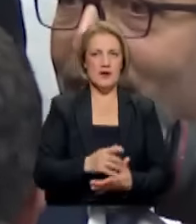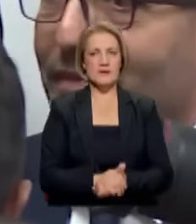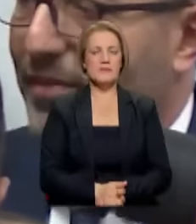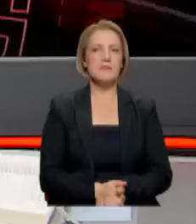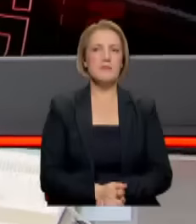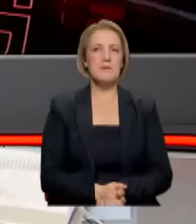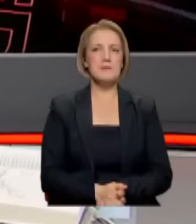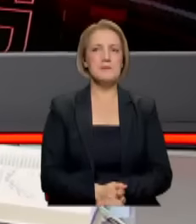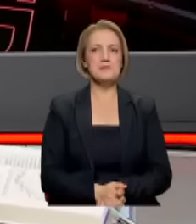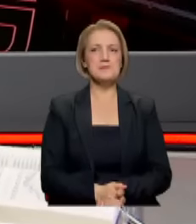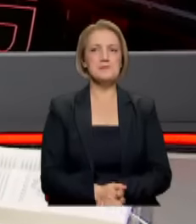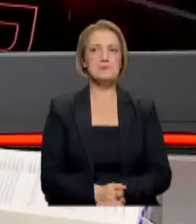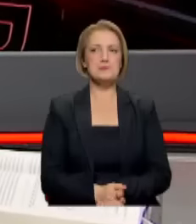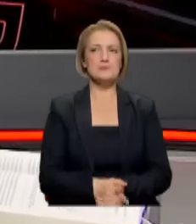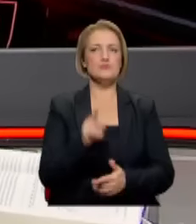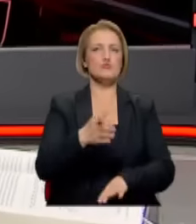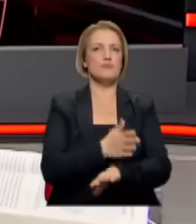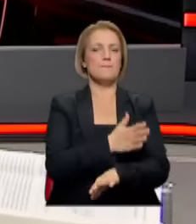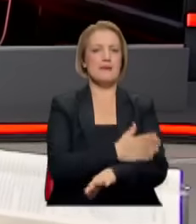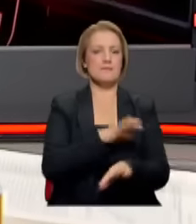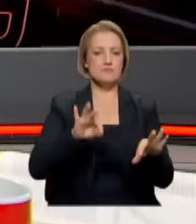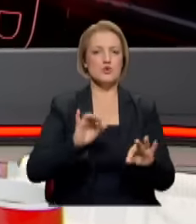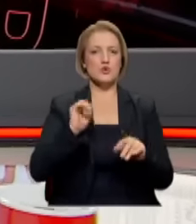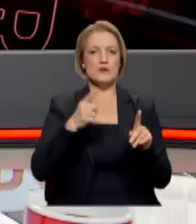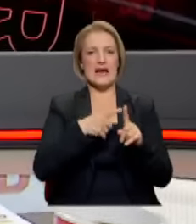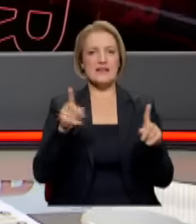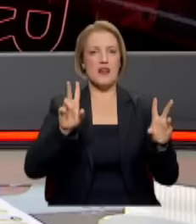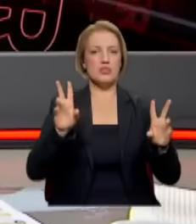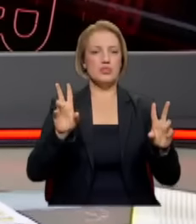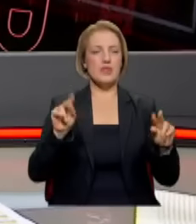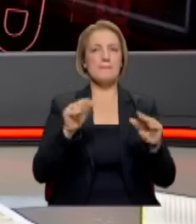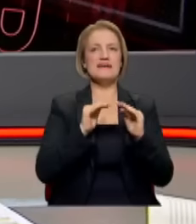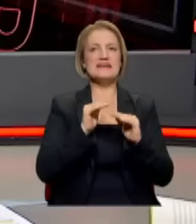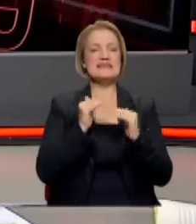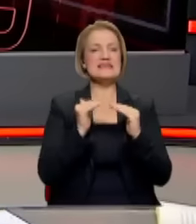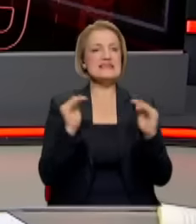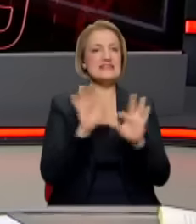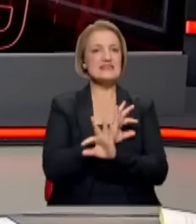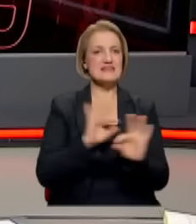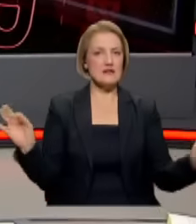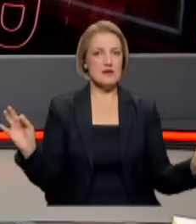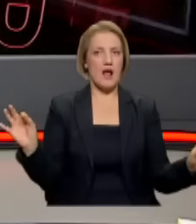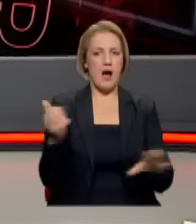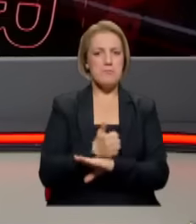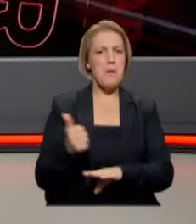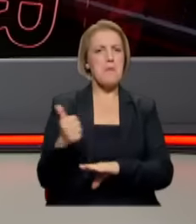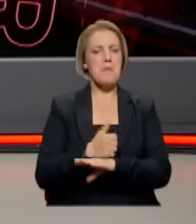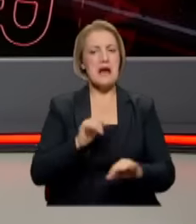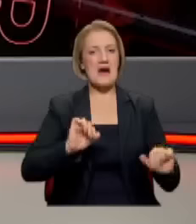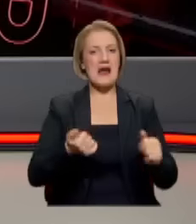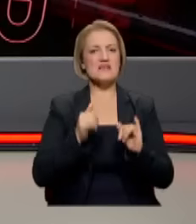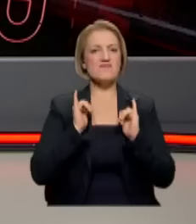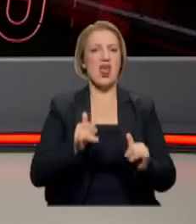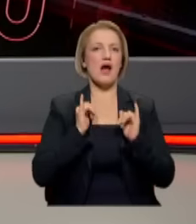söyledi Efendim Bu memleket bugüne kadar tam Sınırsız iktidarlarla sadece kriz ve